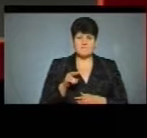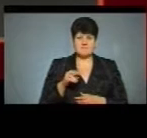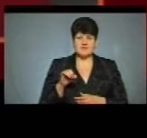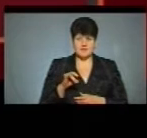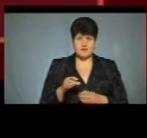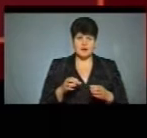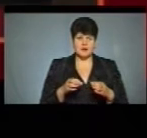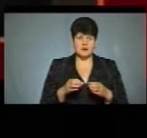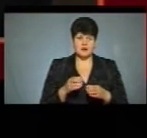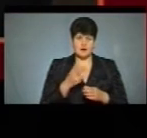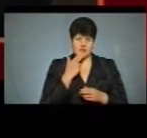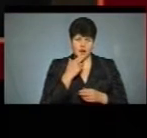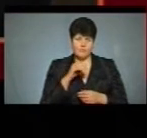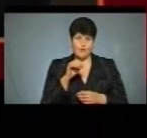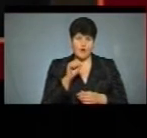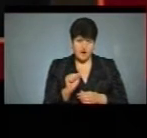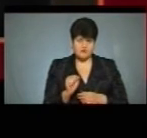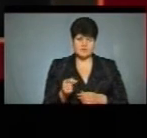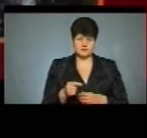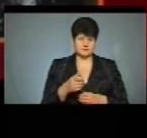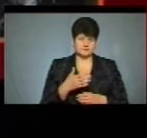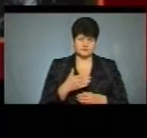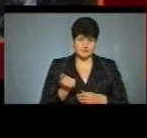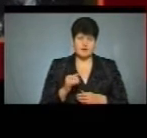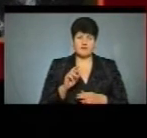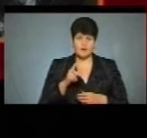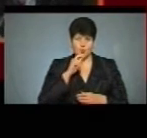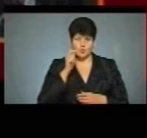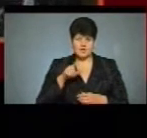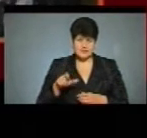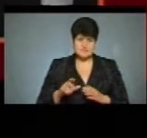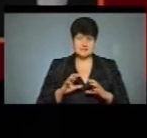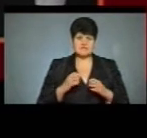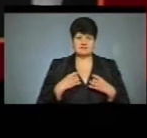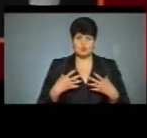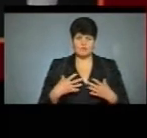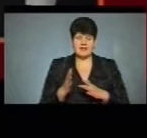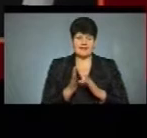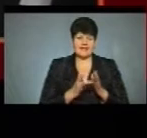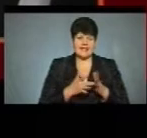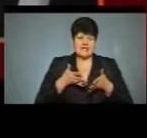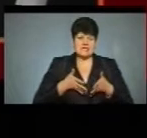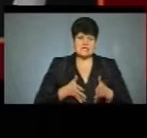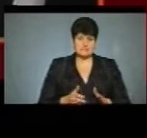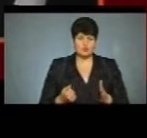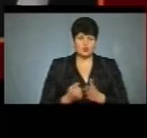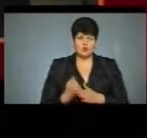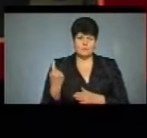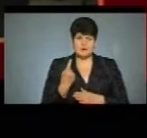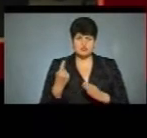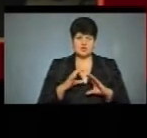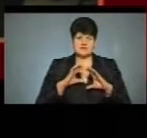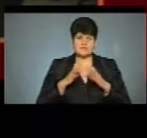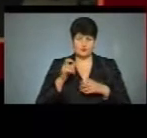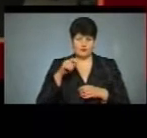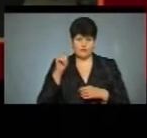немає. Як українці святкували Різдво до Першої світової та під час Радянського Союзу? Таку виставу показали в